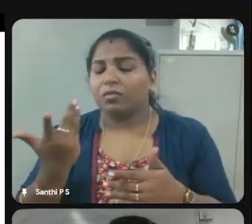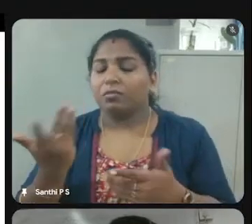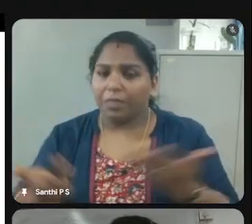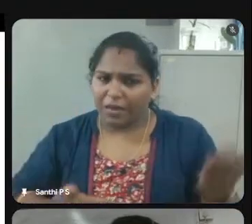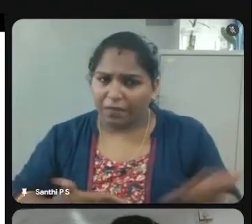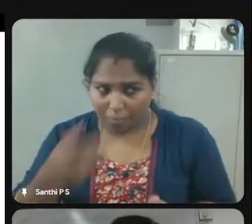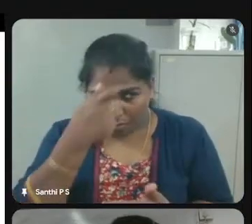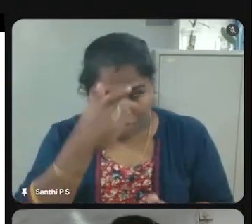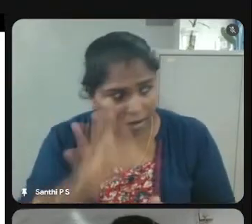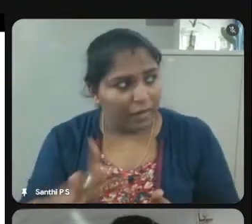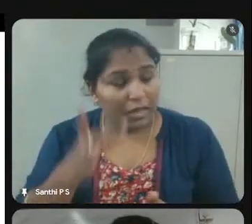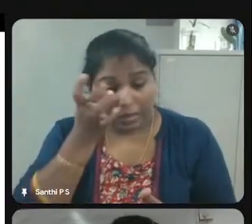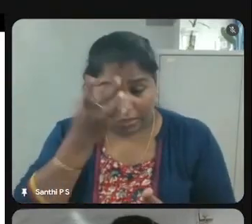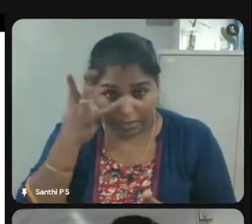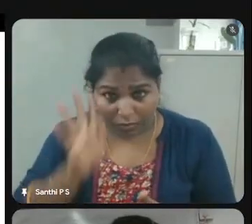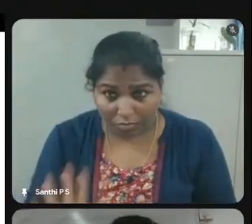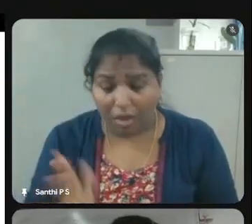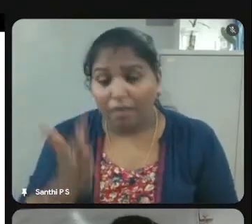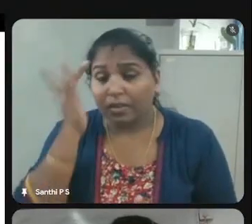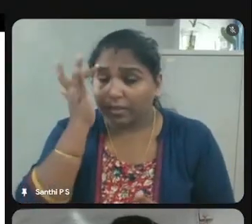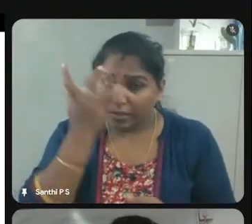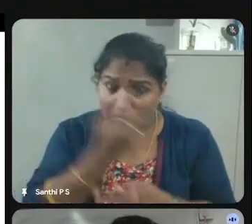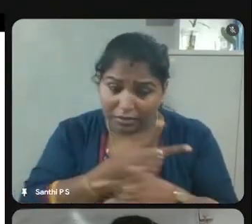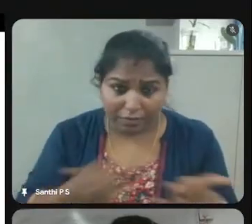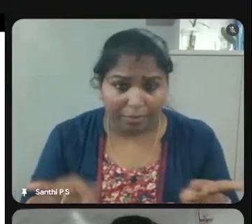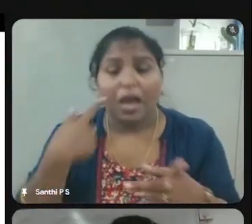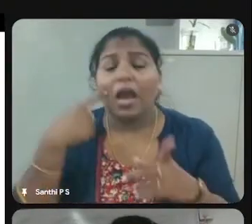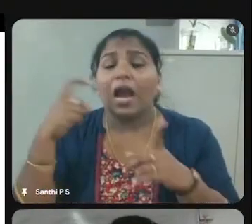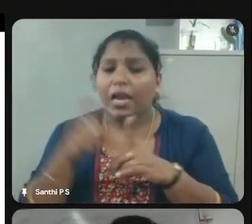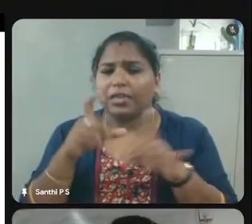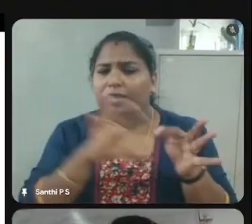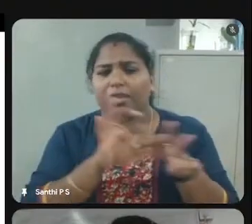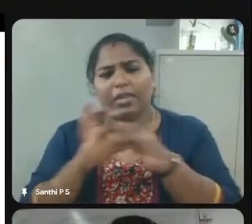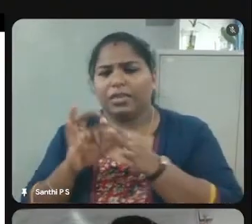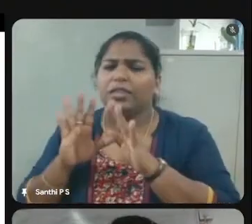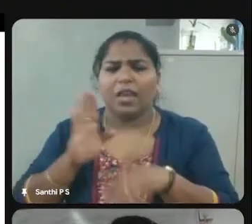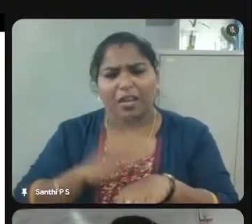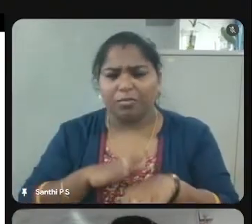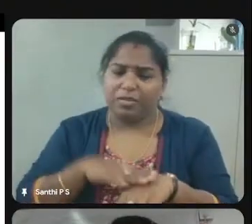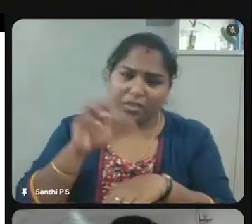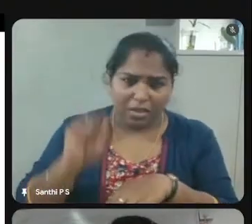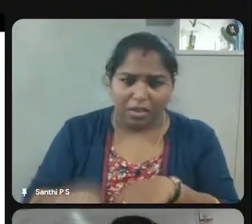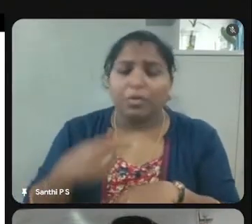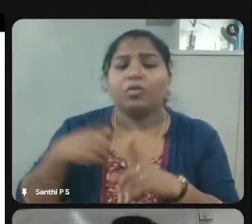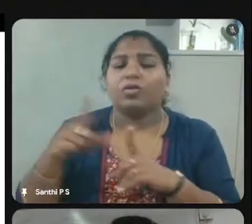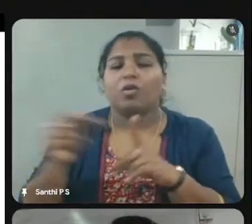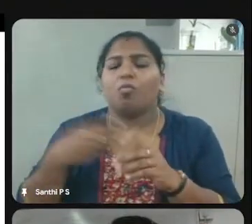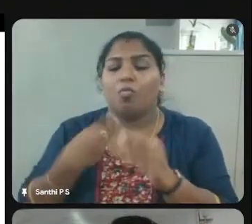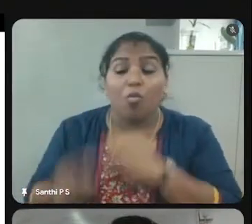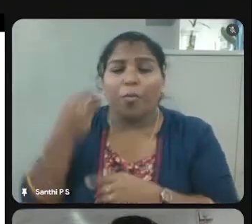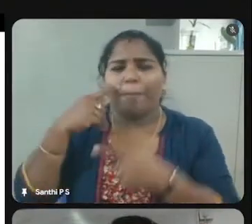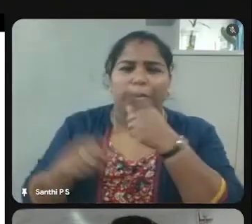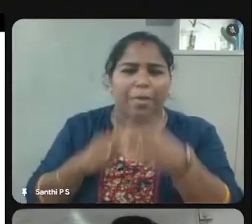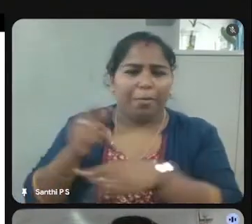അതൊക്കെ ഇവരുടെ ഒരു നേച്ചറിന്റെ ഭാഗമായിട്ടുള്ളതാണ് ഐഡിയ ആണെങ്കിൽ. അപ്പൊ നമ്മളെ സംബന്ധിച്ച് കൂടുതൽ ചെയ്യേണ്ടത് കൂടുതൽ പ്രൊവോക്കേഷൻ കൊടുക്കാതെ